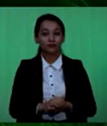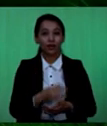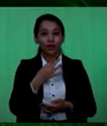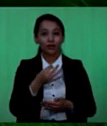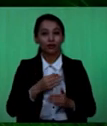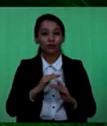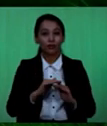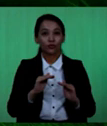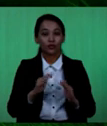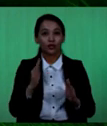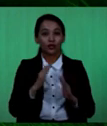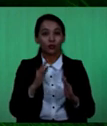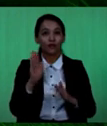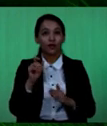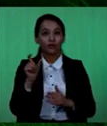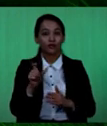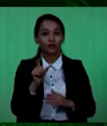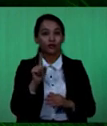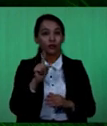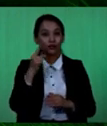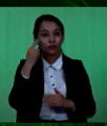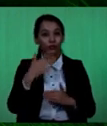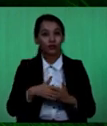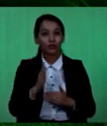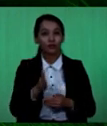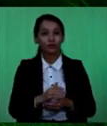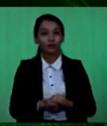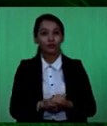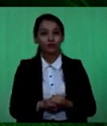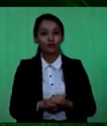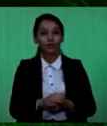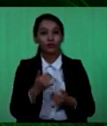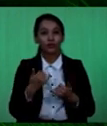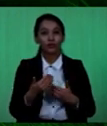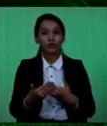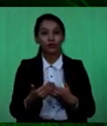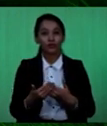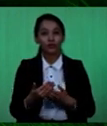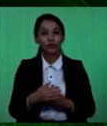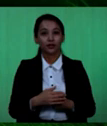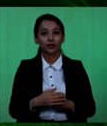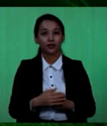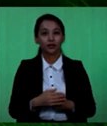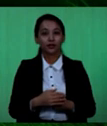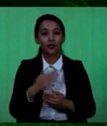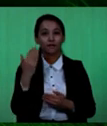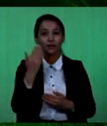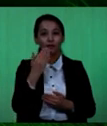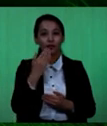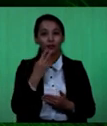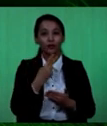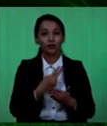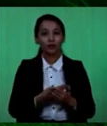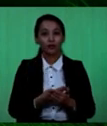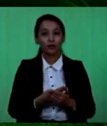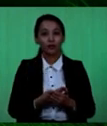Aytingchi, aziz o'quvchilar, tabiat va inson deganda siz nimalarni tushunasiz? Hozir sizlarga yana bir videofilm namoyish etaman.